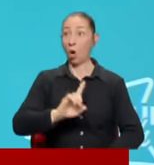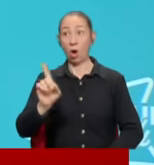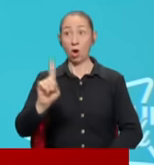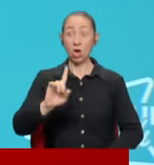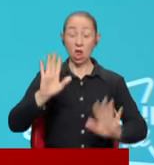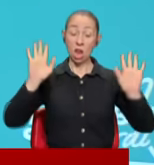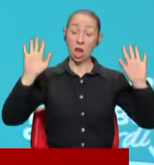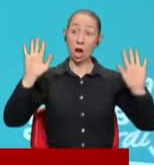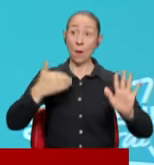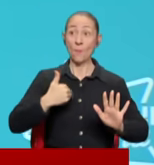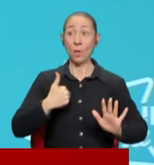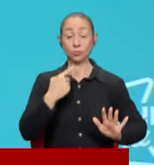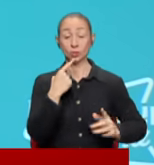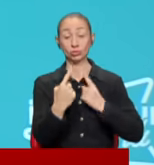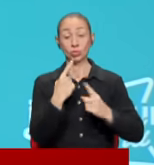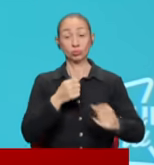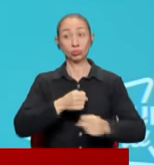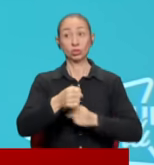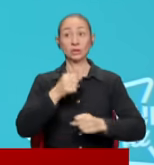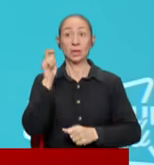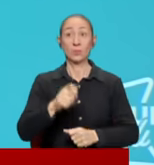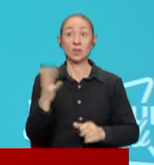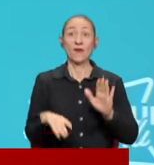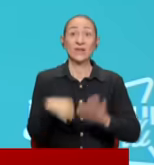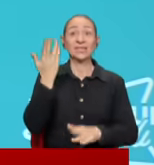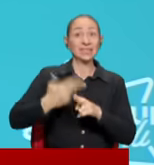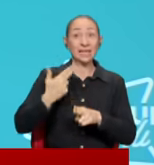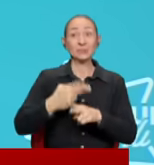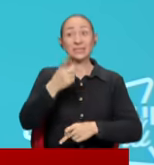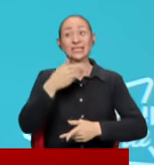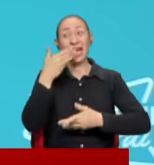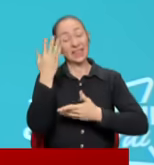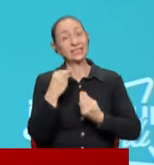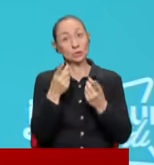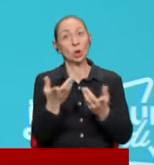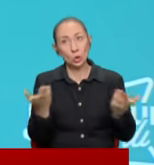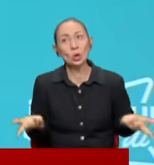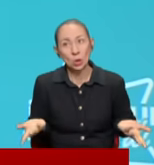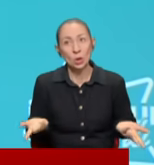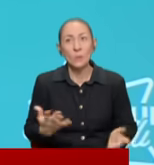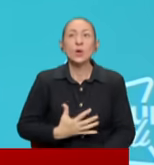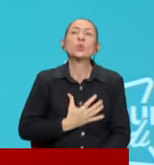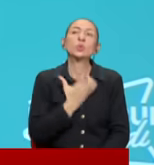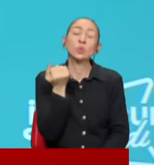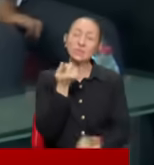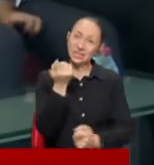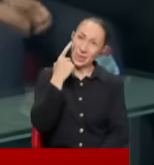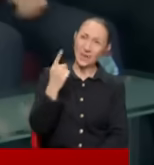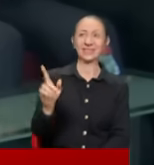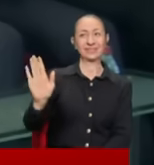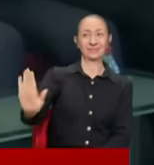illa diyecek noktada mücadelesini veriyor. Daha fazlasını demeyeyim, siz anladınız onu ama üzülüyorum işine